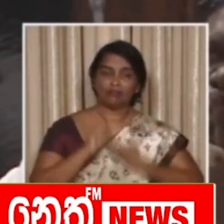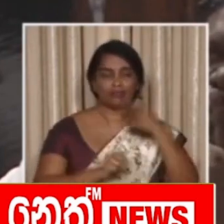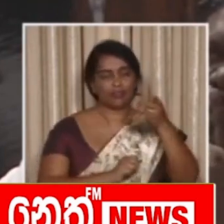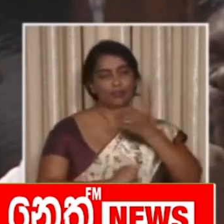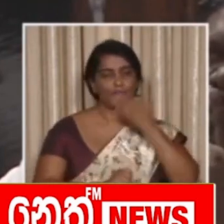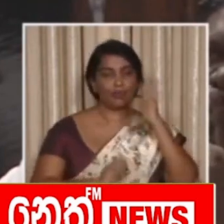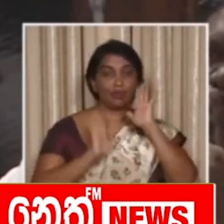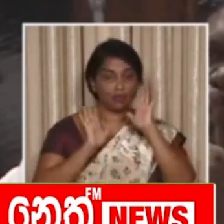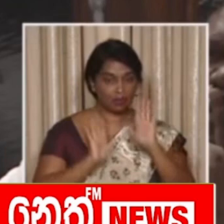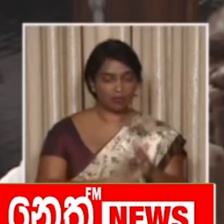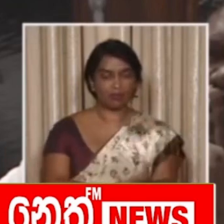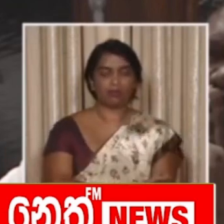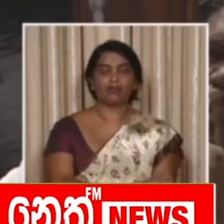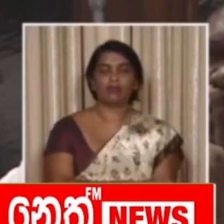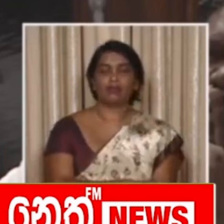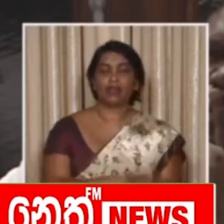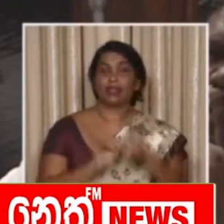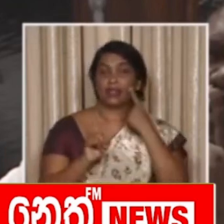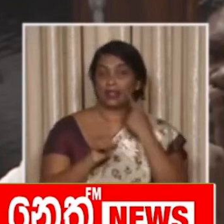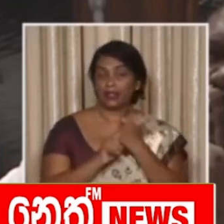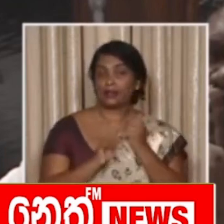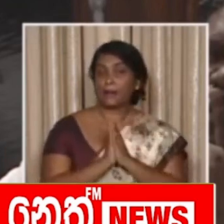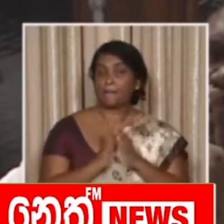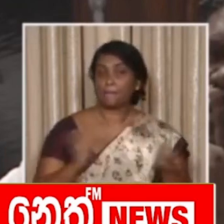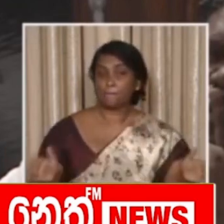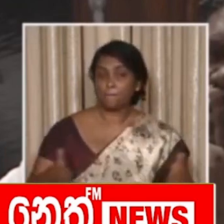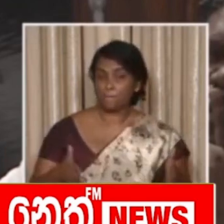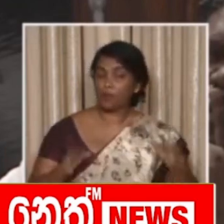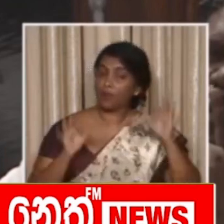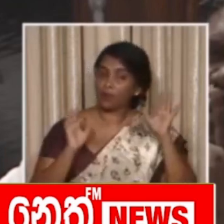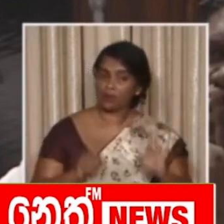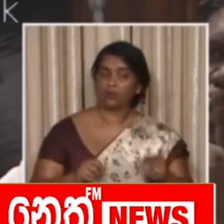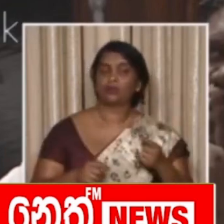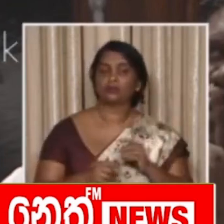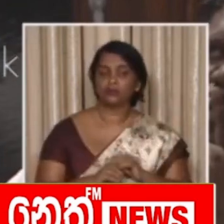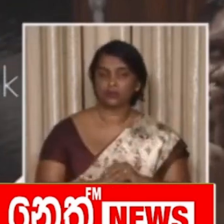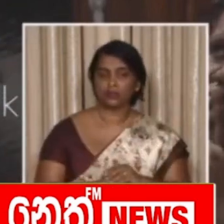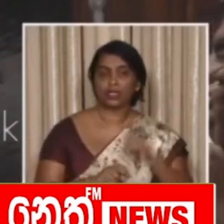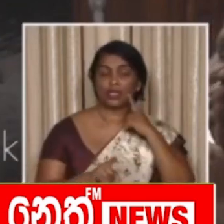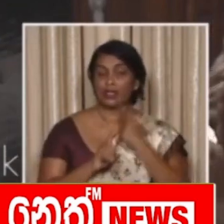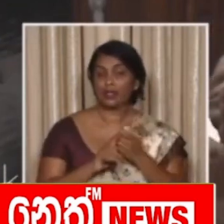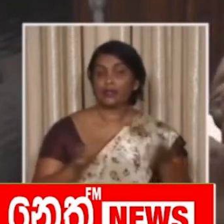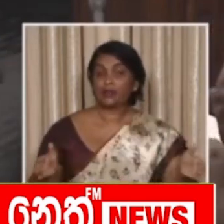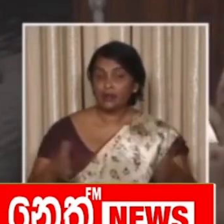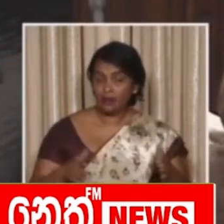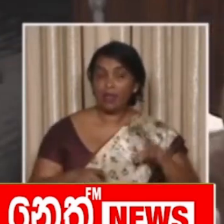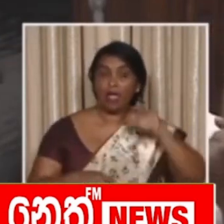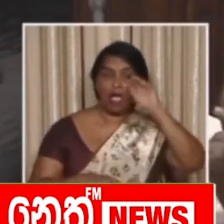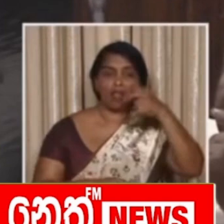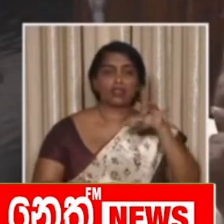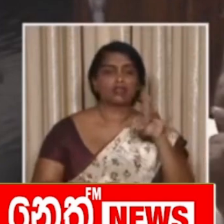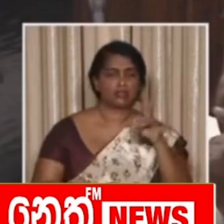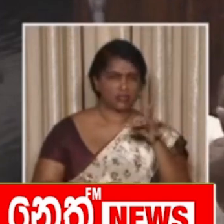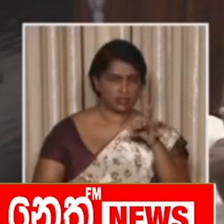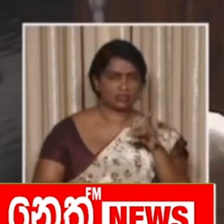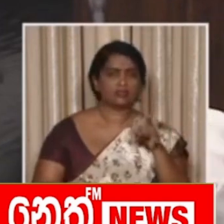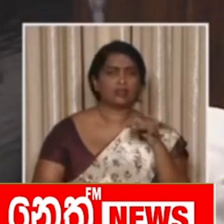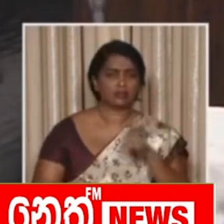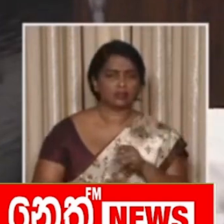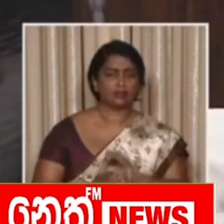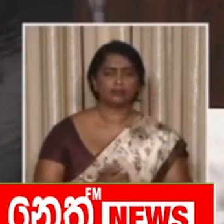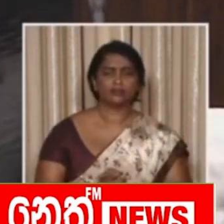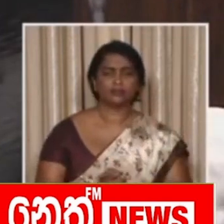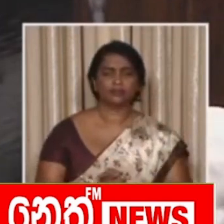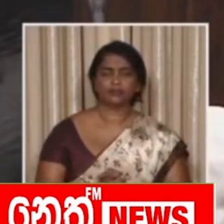පුළුවන් නමුත් ගරුමන්තුමා දලදා පෙරහැර අවස්ථාව දෙන්න නැතුව ඊළඟ එකට යනවා ඒ දලදා පෙරහැරේ අලි 100යි ඉන්න යන්න හරි බොහොම